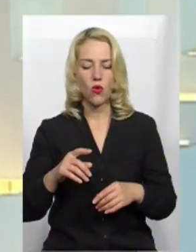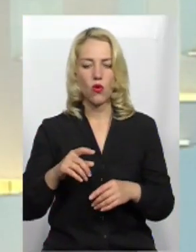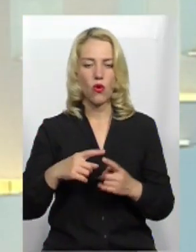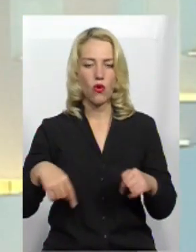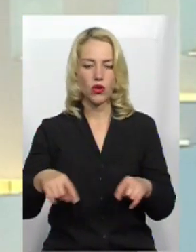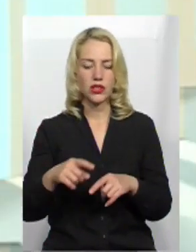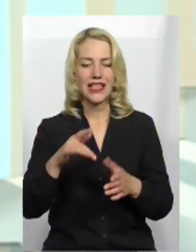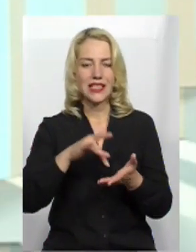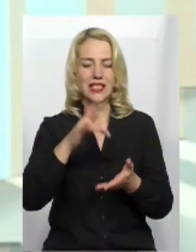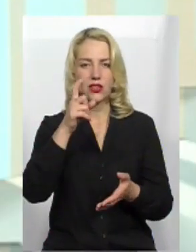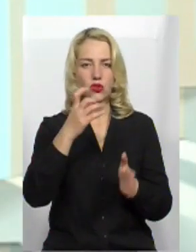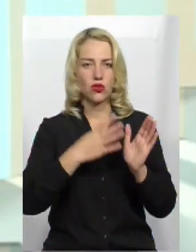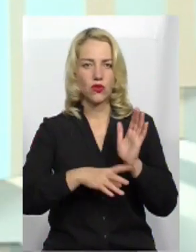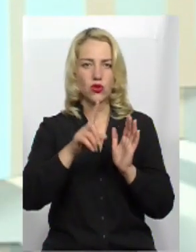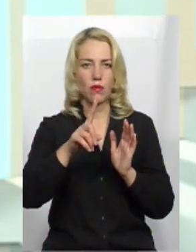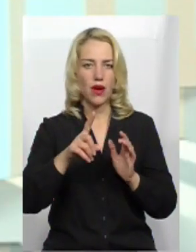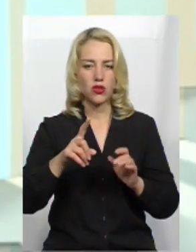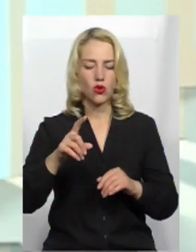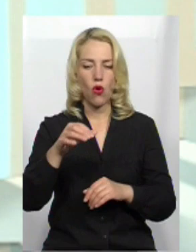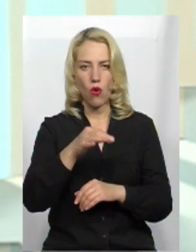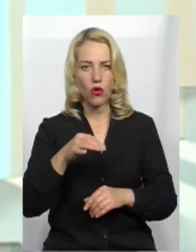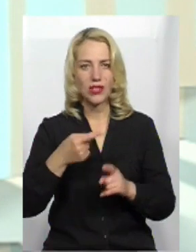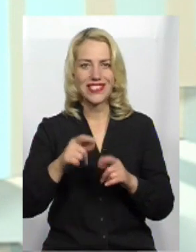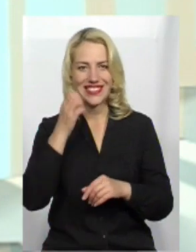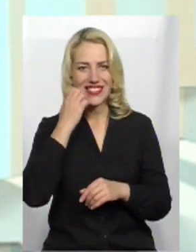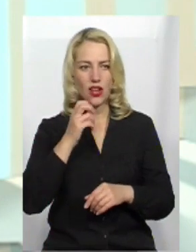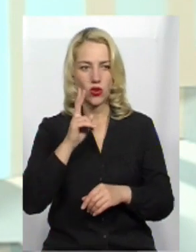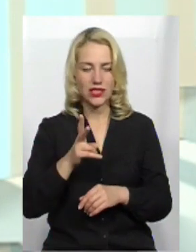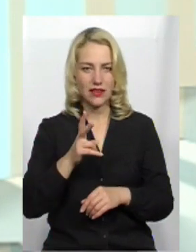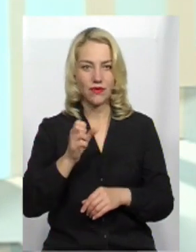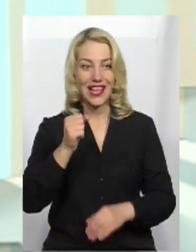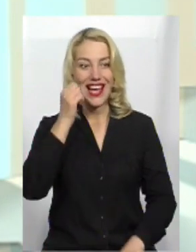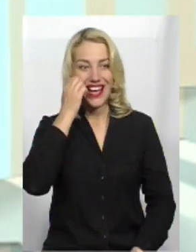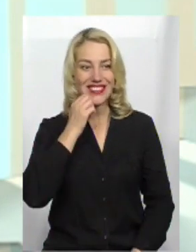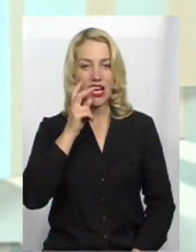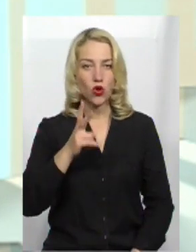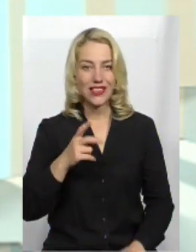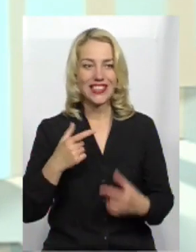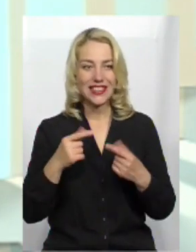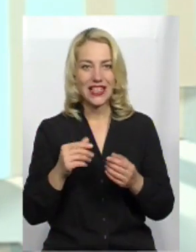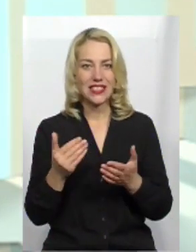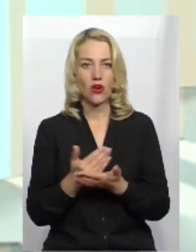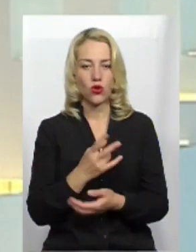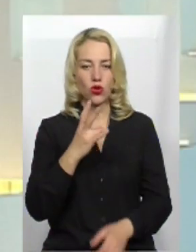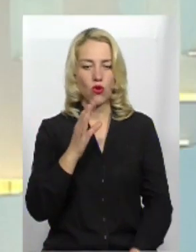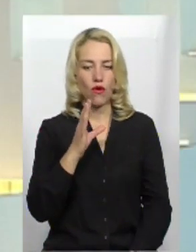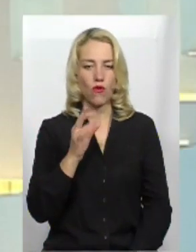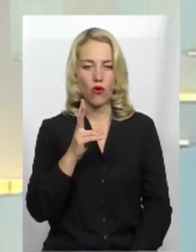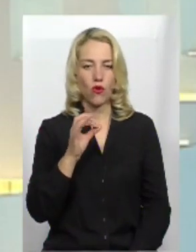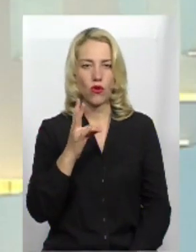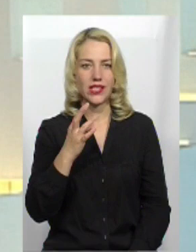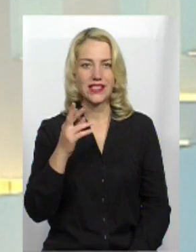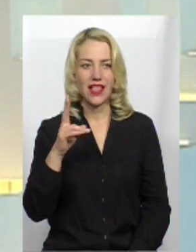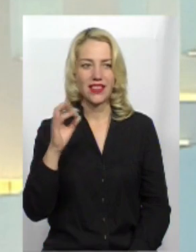Центр 191-го виборчого округу Старокостянтинів. Старокостянтинів? А де знаходиться Новокостянтинів?